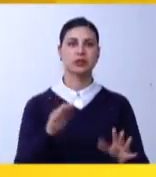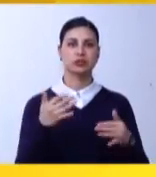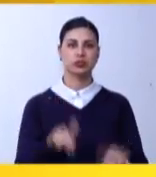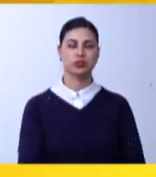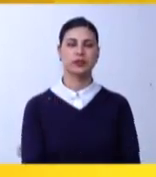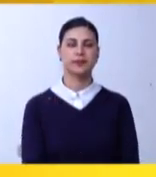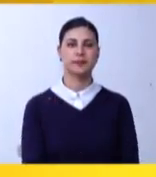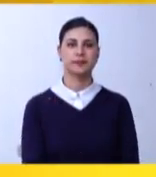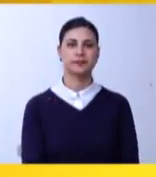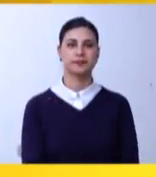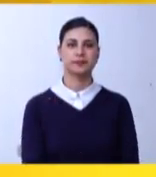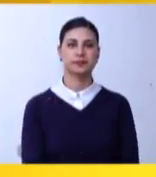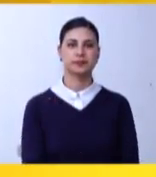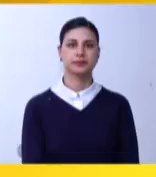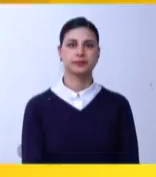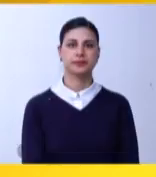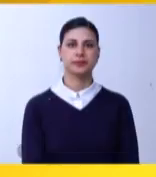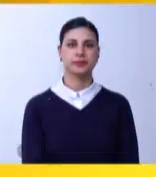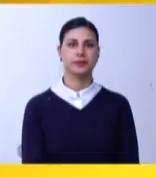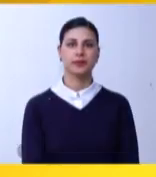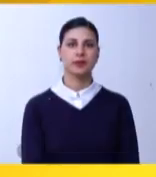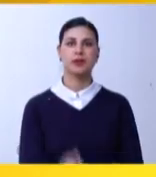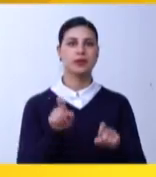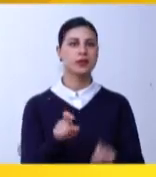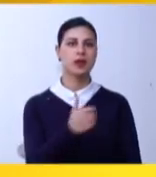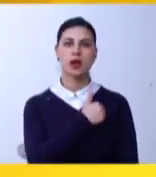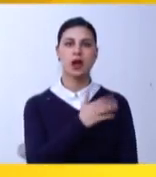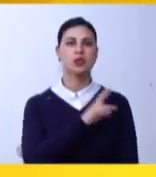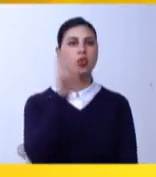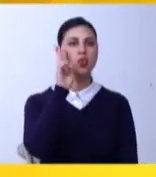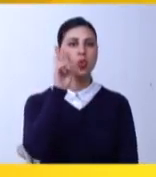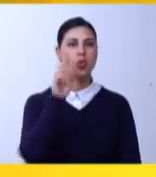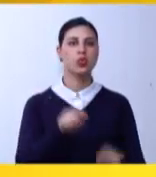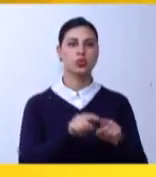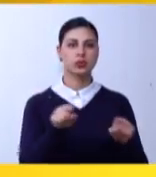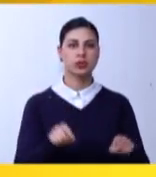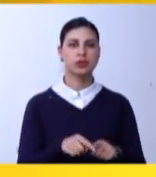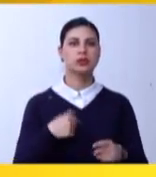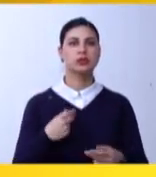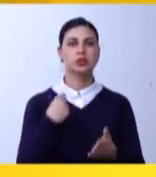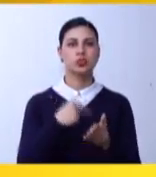არის. აი არანაირად არ ჯდება არც ქოთანზე, უყიდეთ